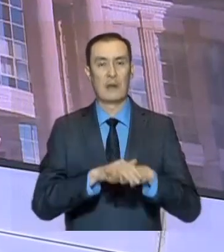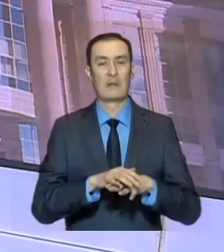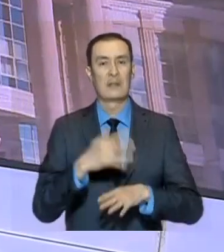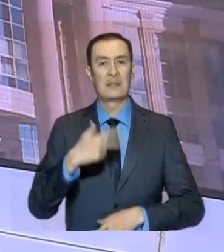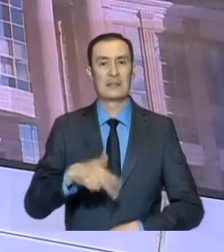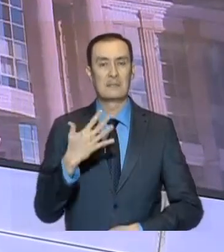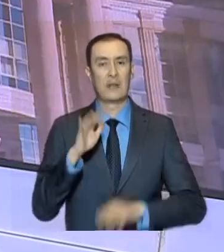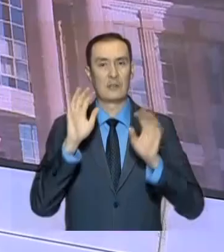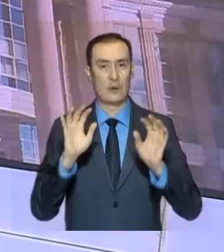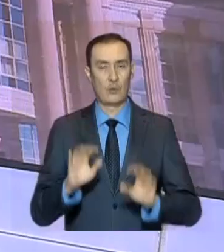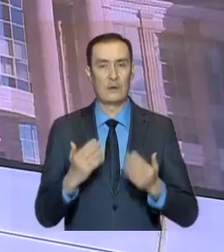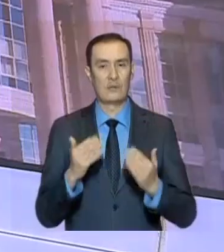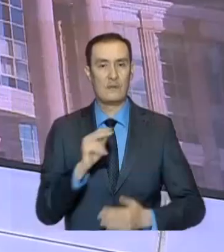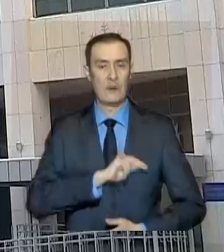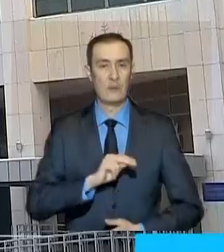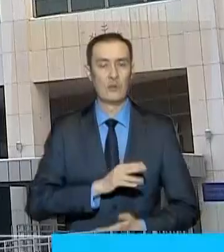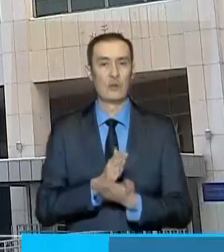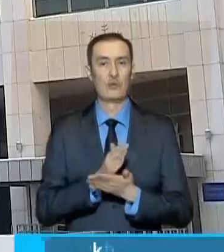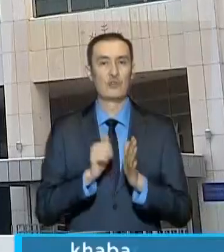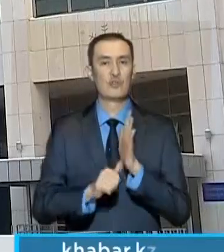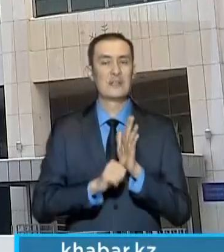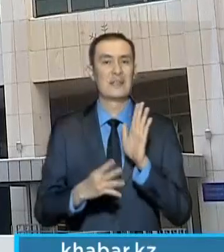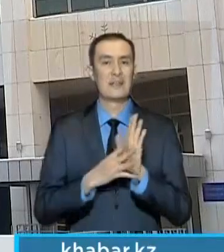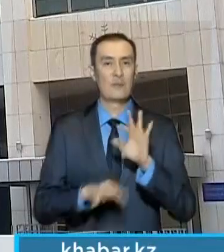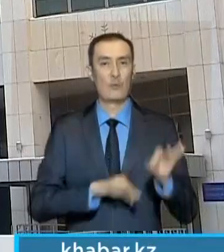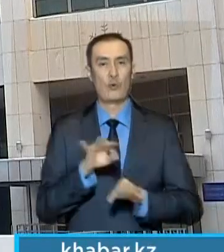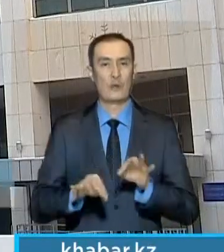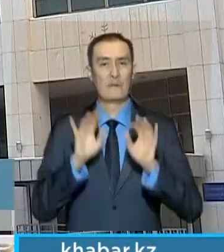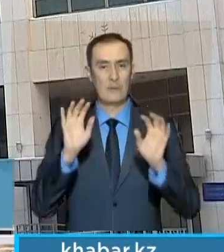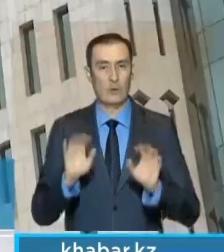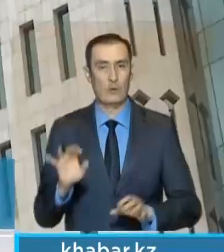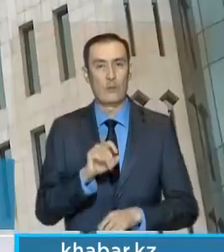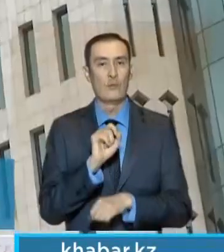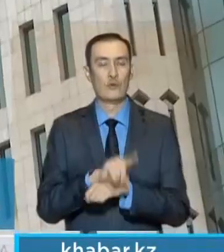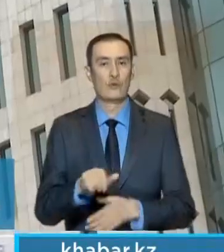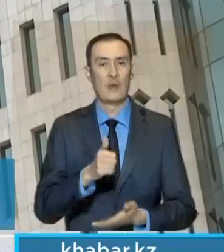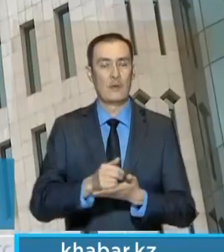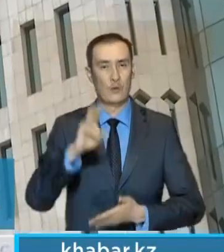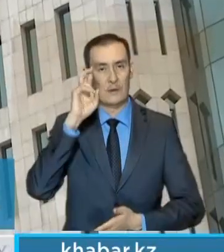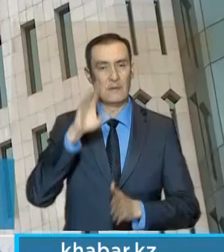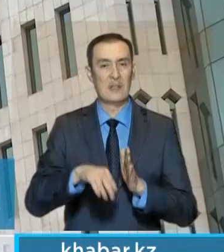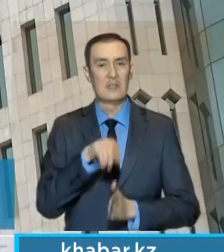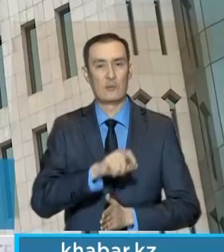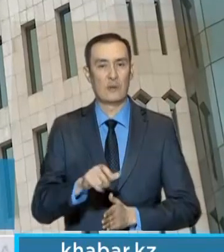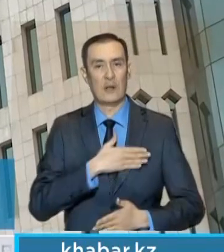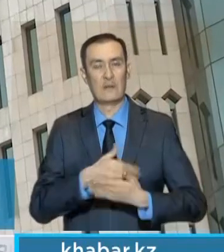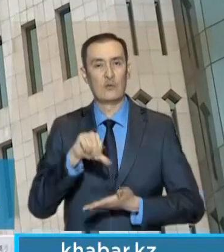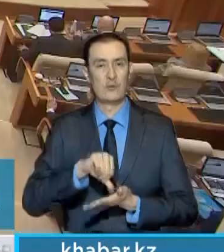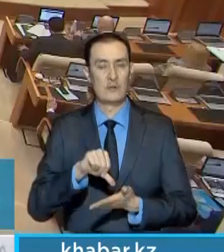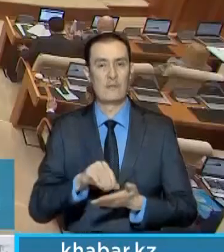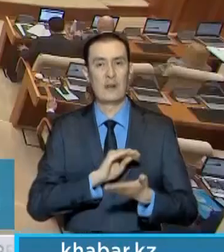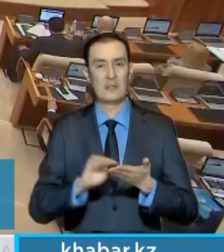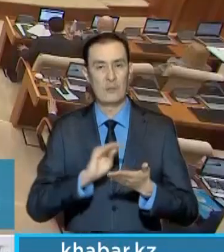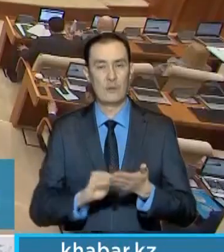35 за сейчас в работе находится 69 законопроектов в частности по поручению главы государства депутаты активно участвуют в